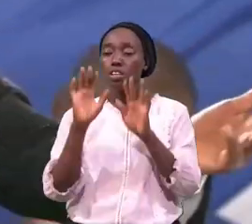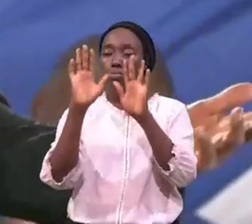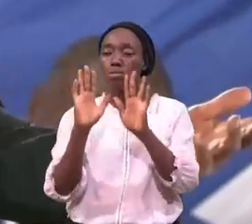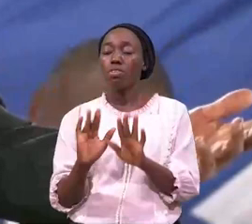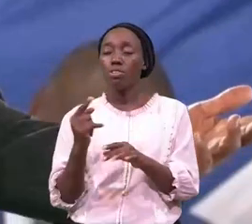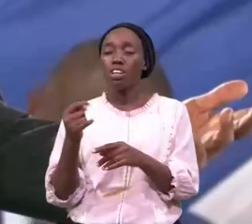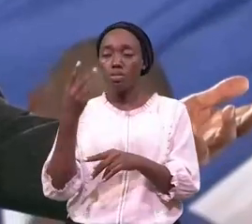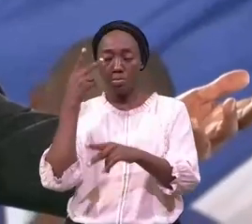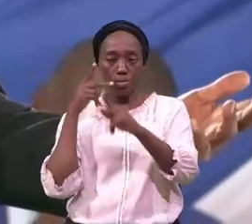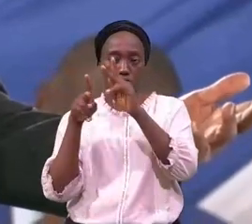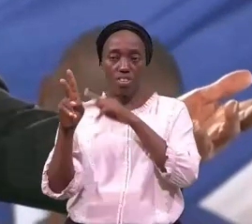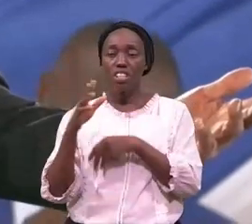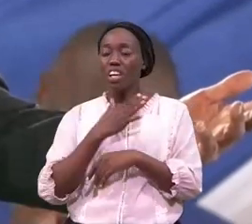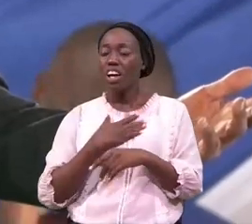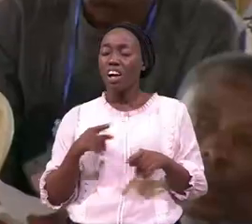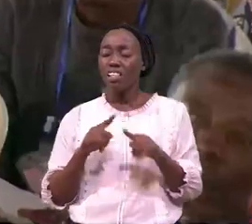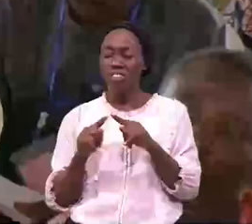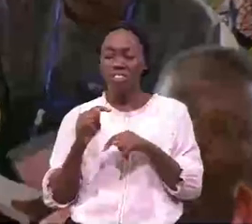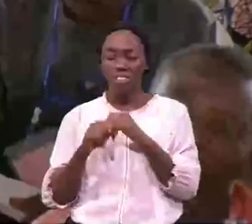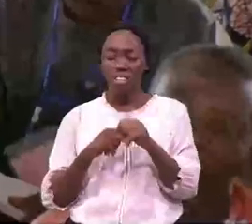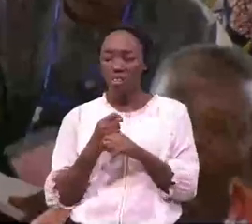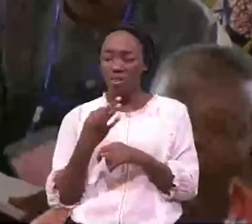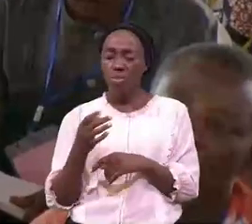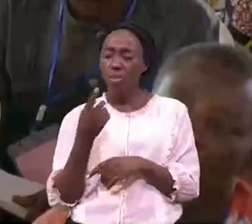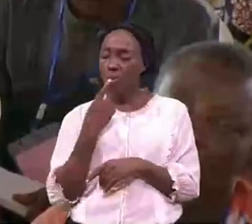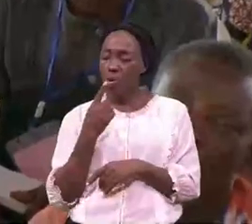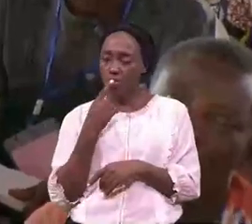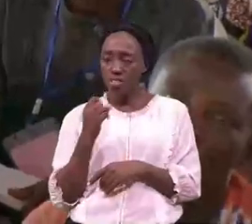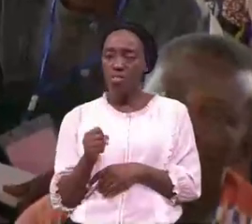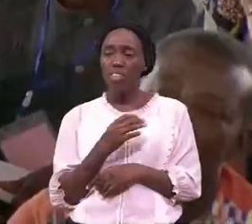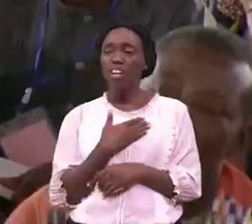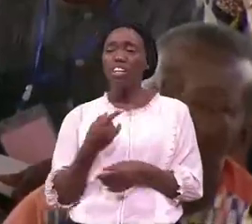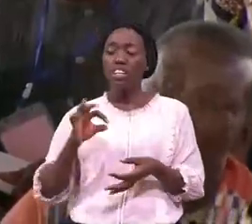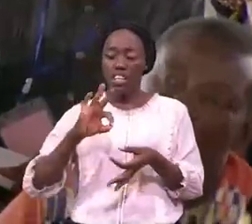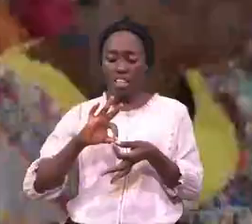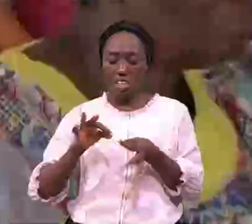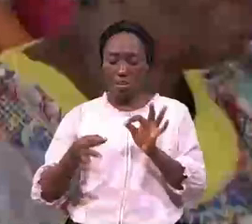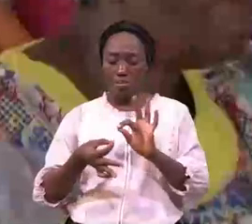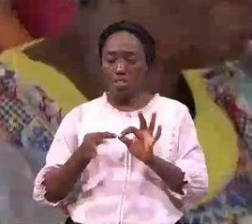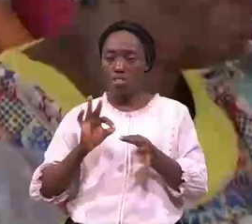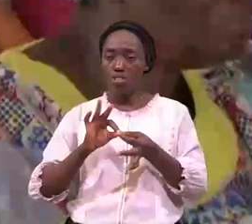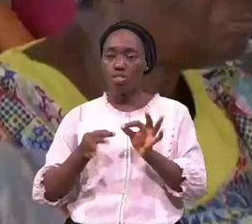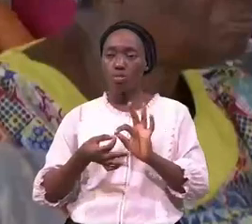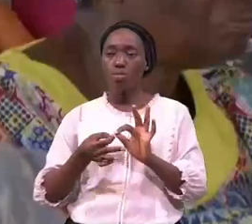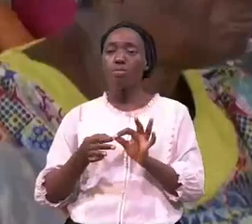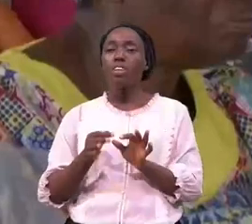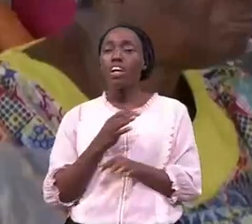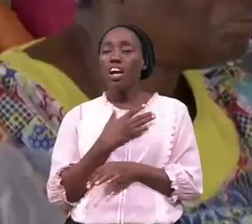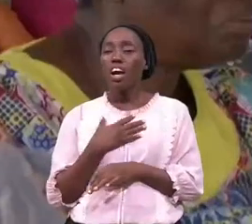prophétie. Et les divers types de langues et l'interprétation.